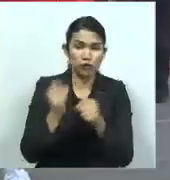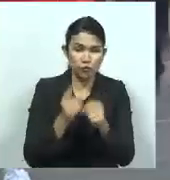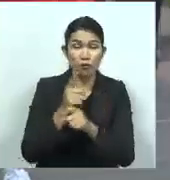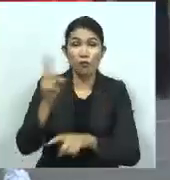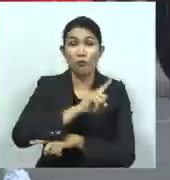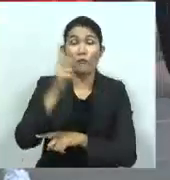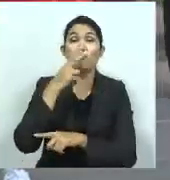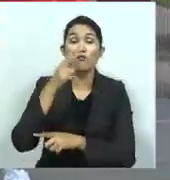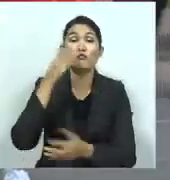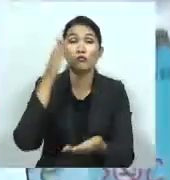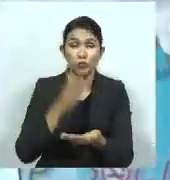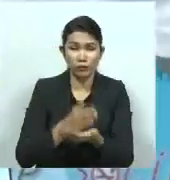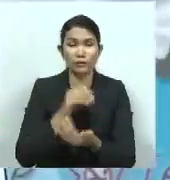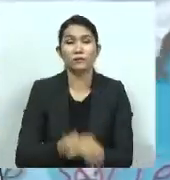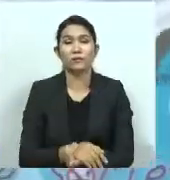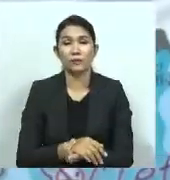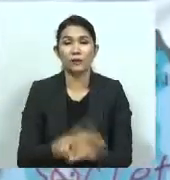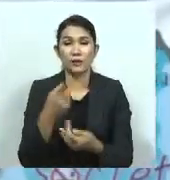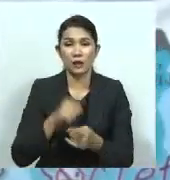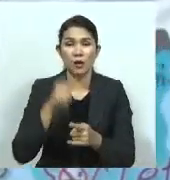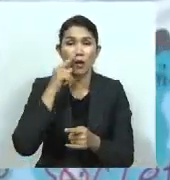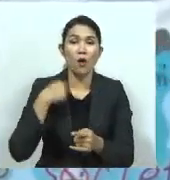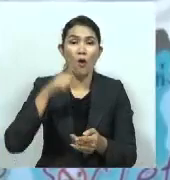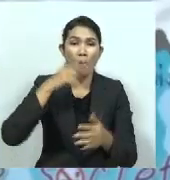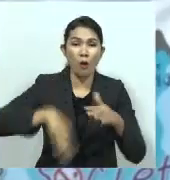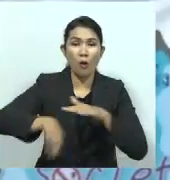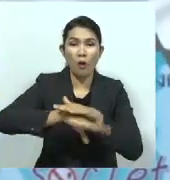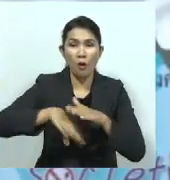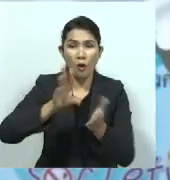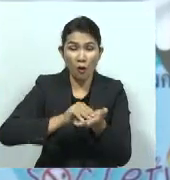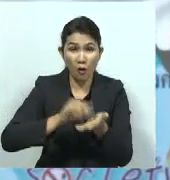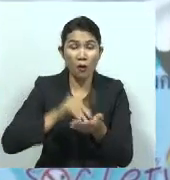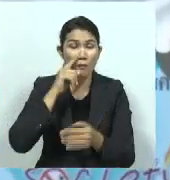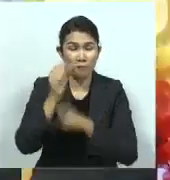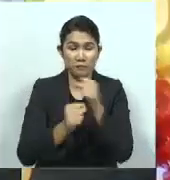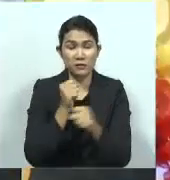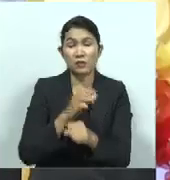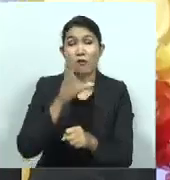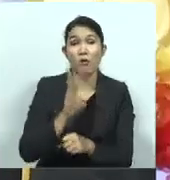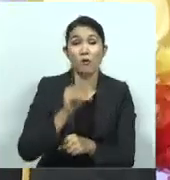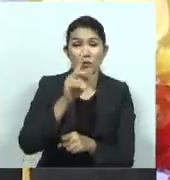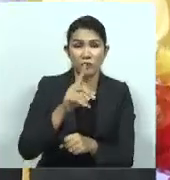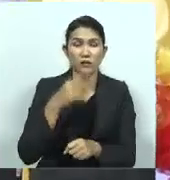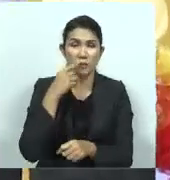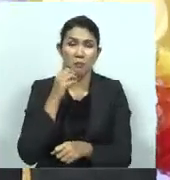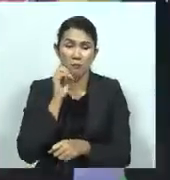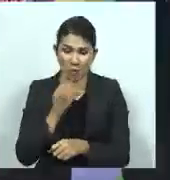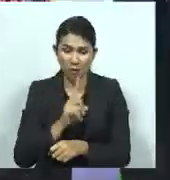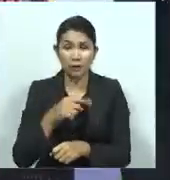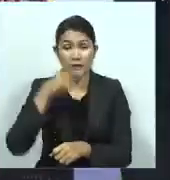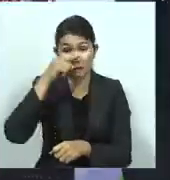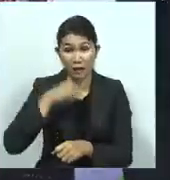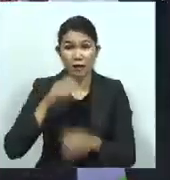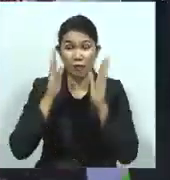ดสูบบุหรี่โลกซึ่งจากข้อมูลของสำนักงานสถิติแห่งชาติในปี2561พบว่าปีที่ผ่านมาไทย